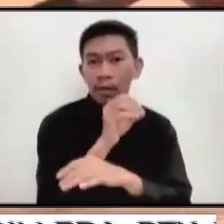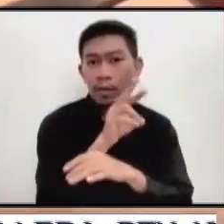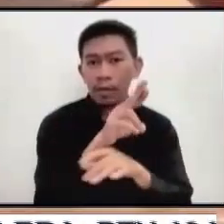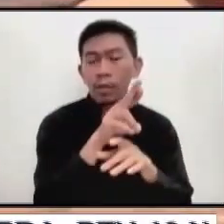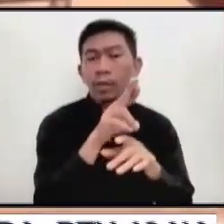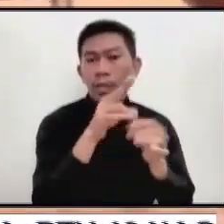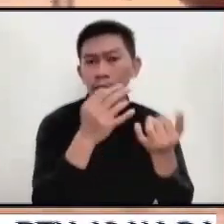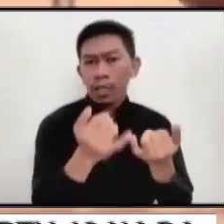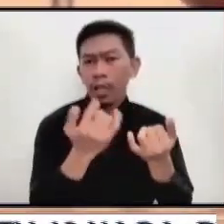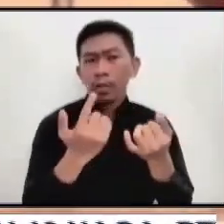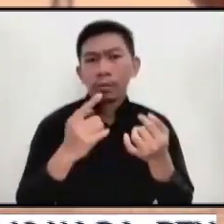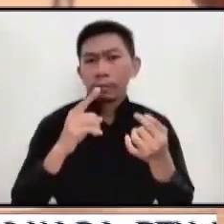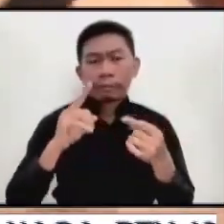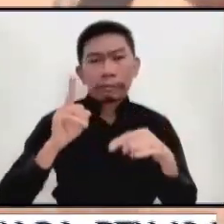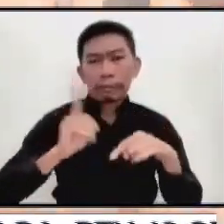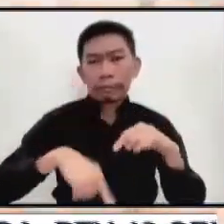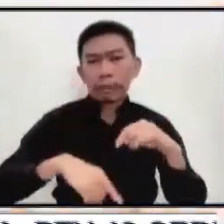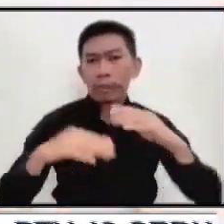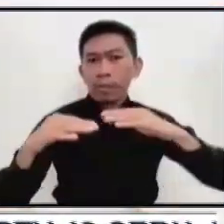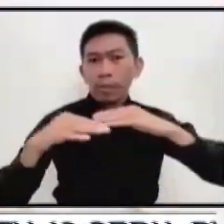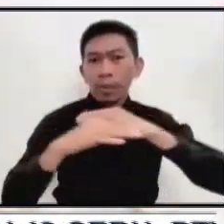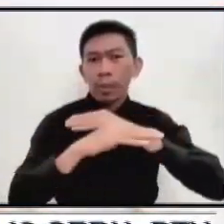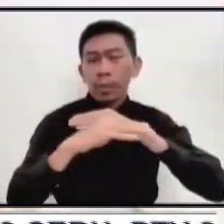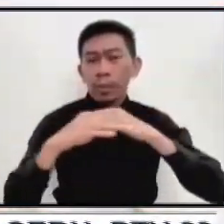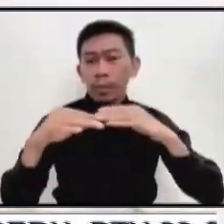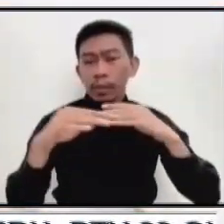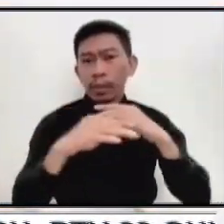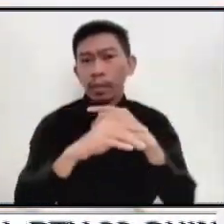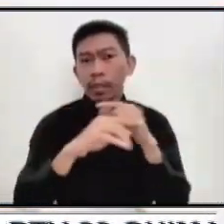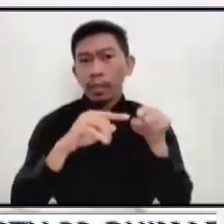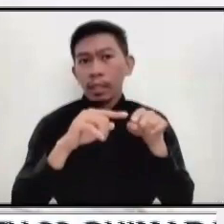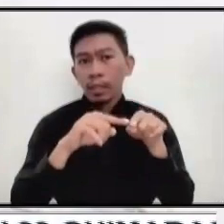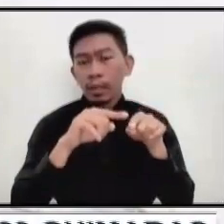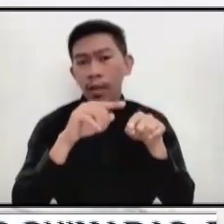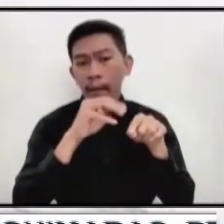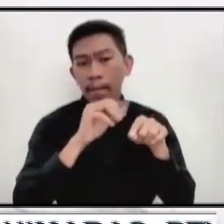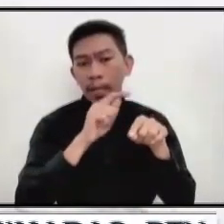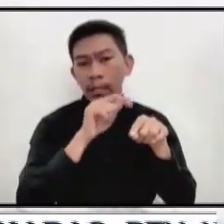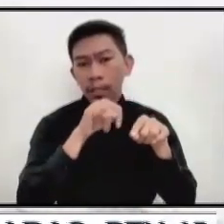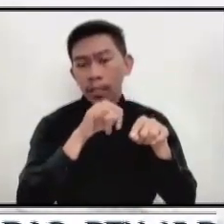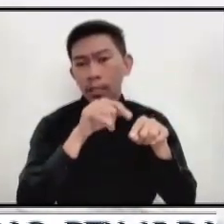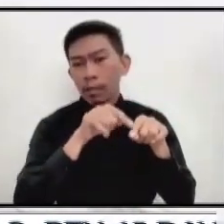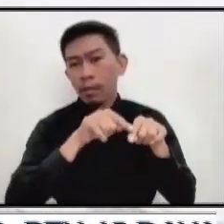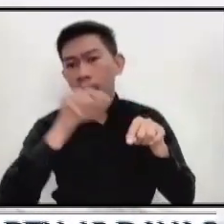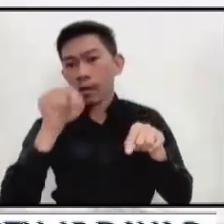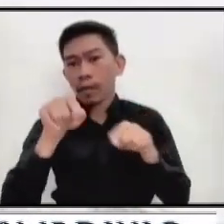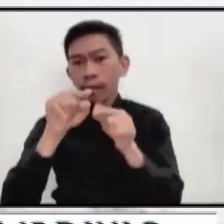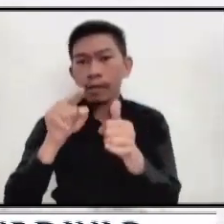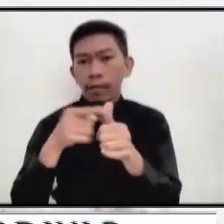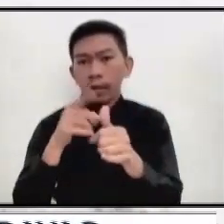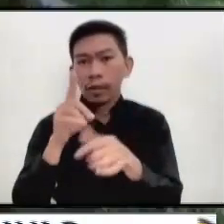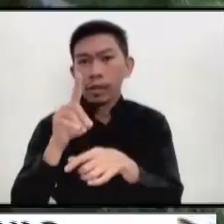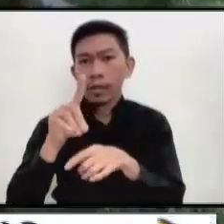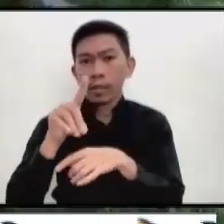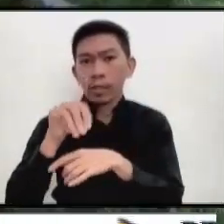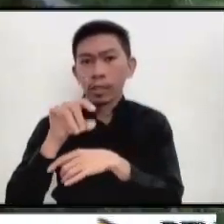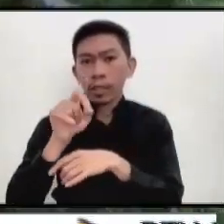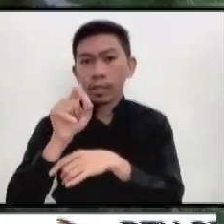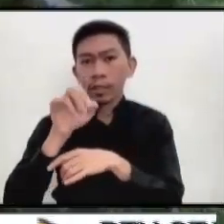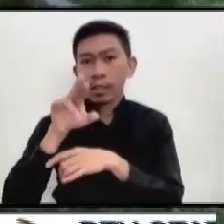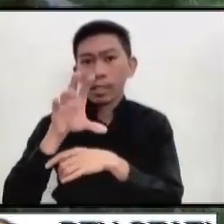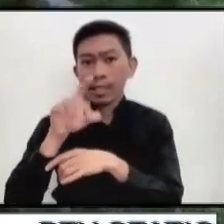yung papuntang Mati to the first district of the province. Na ayos na po sana yung